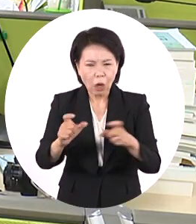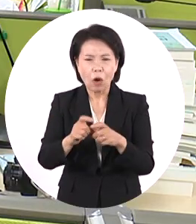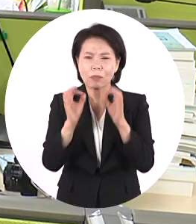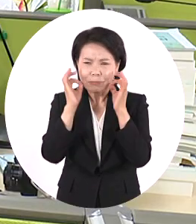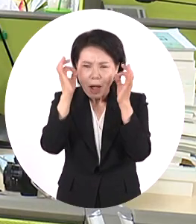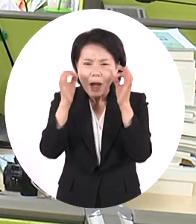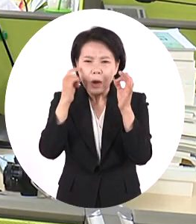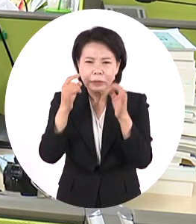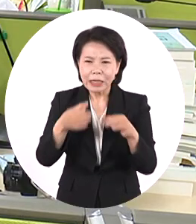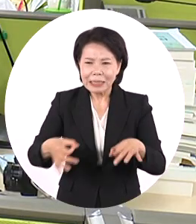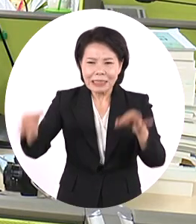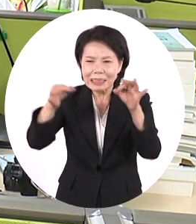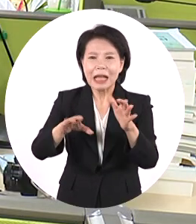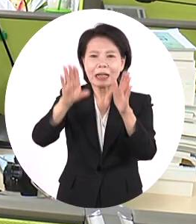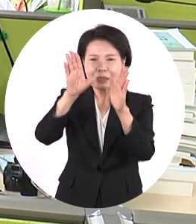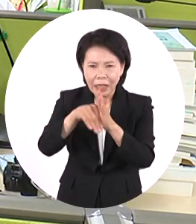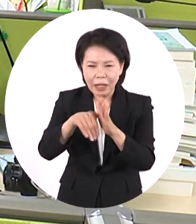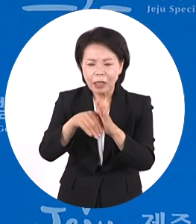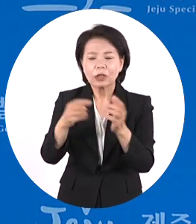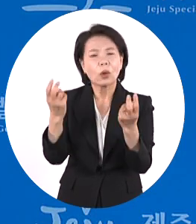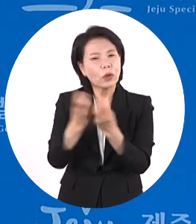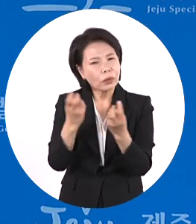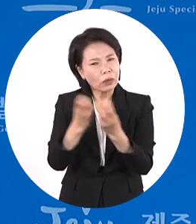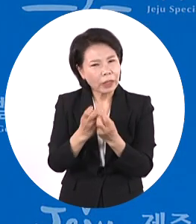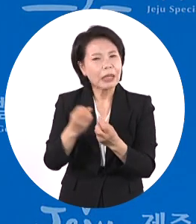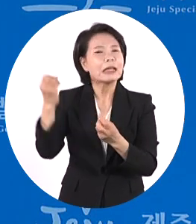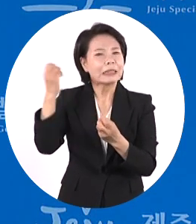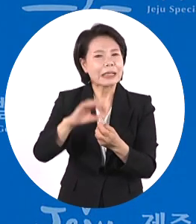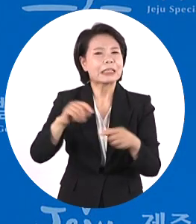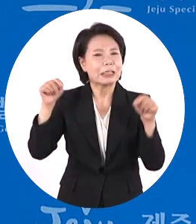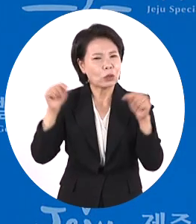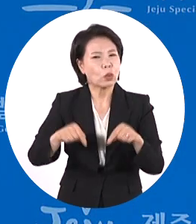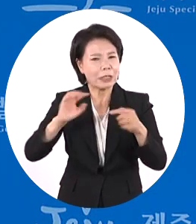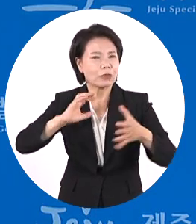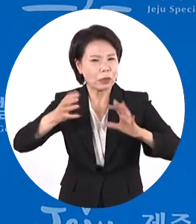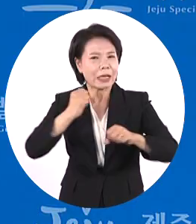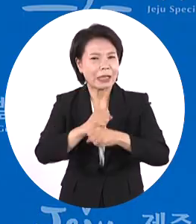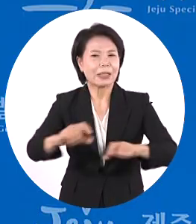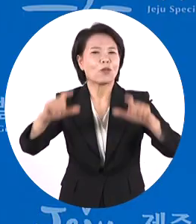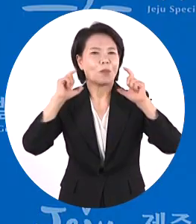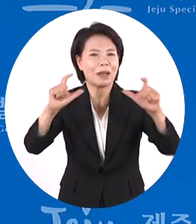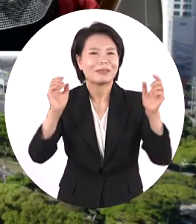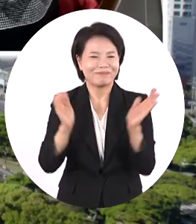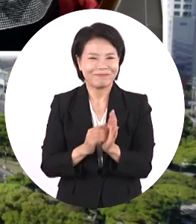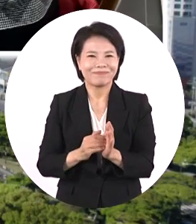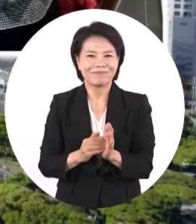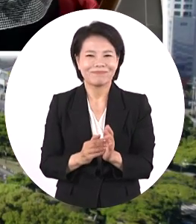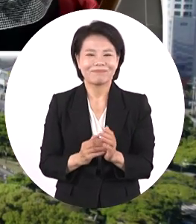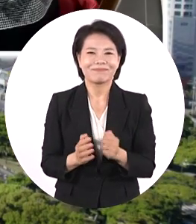뒤 인상 시기와 폭을 내년 중 다시 논의하겠다고 밝혔습니다.